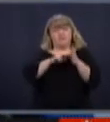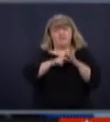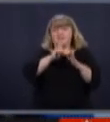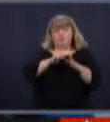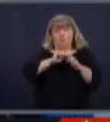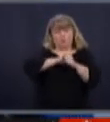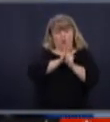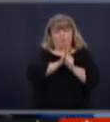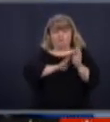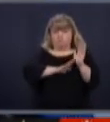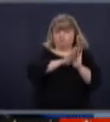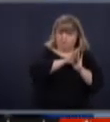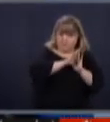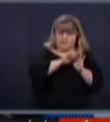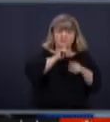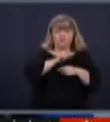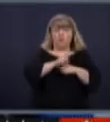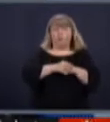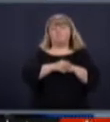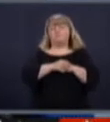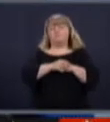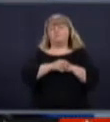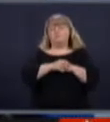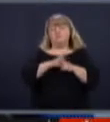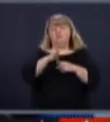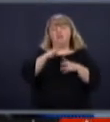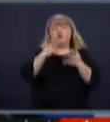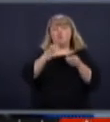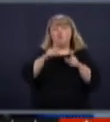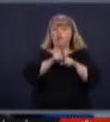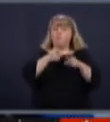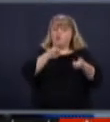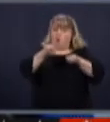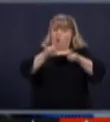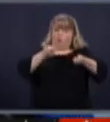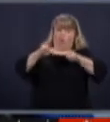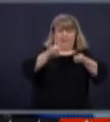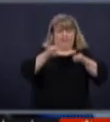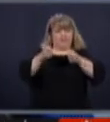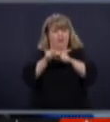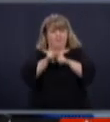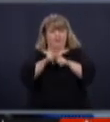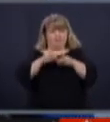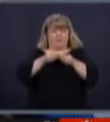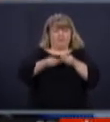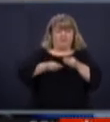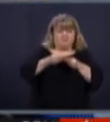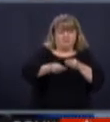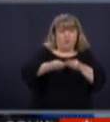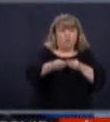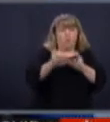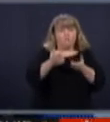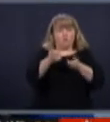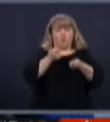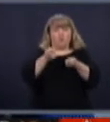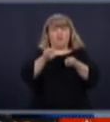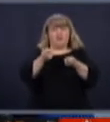qu'on veut, c'est qu'il y ait une transmission qui soit contrôlée. Ce que je veux dire, c'est qu'on puisse éviter que des éclosions,